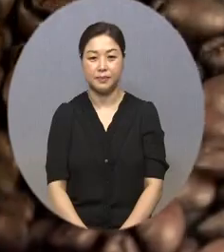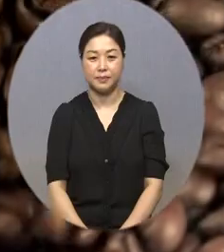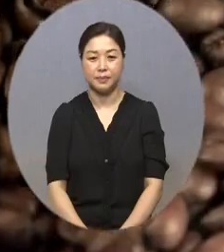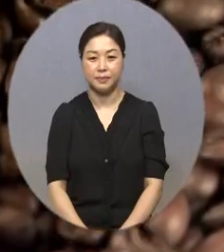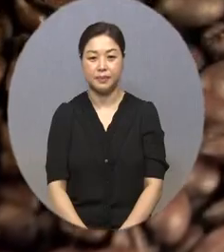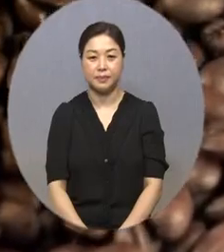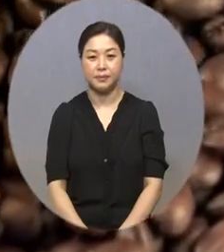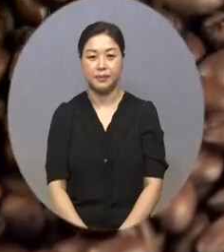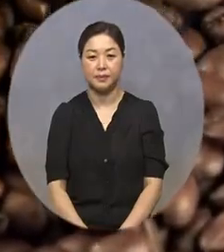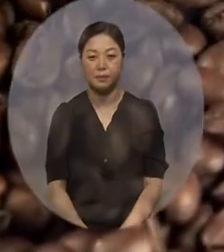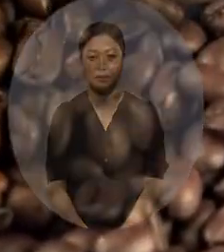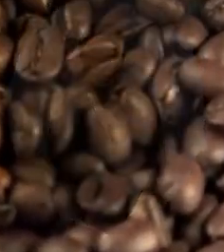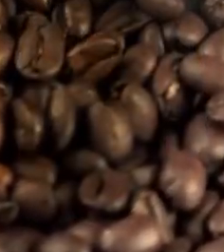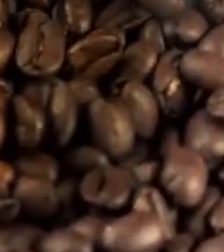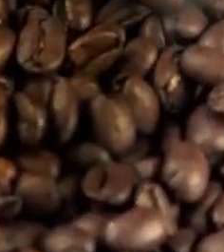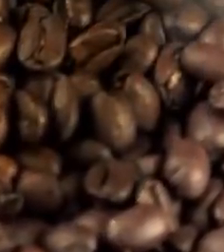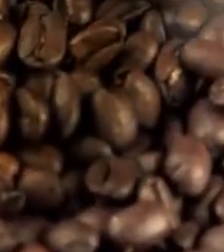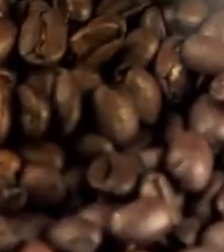으